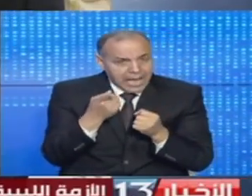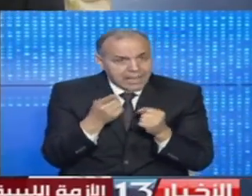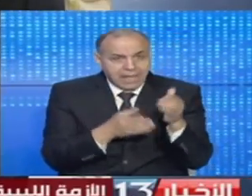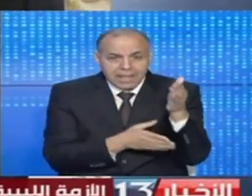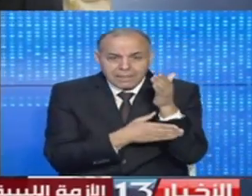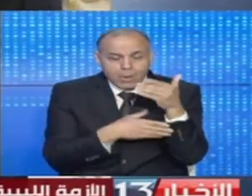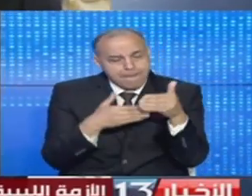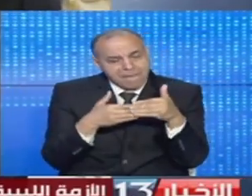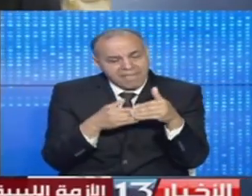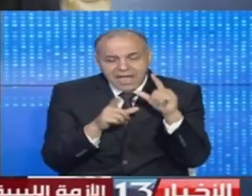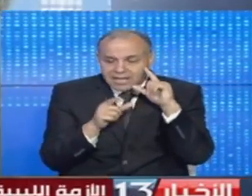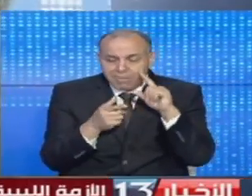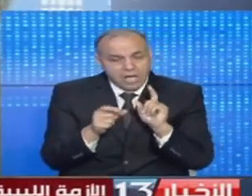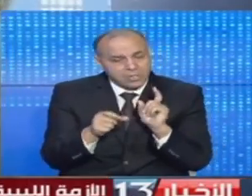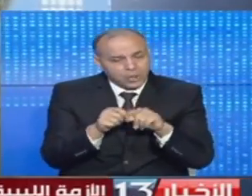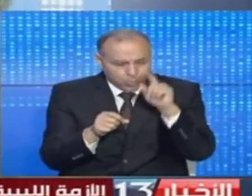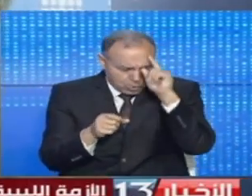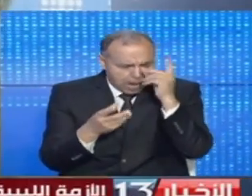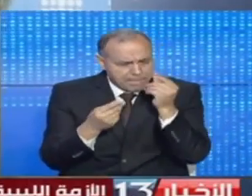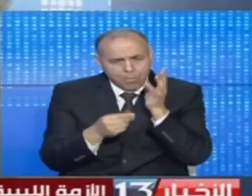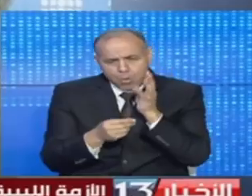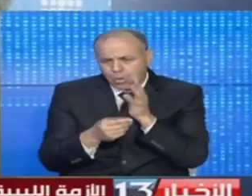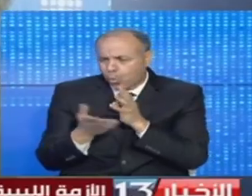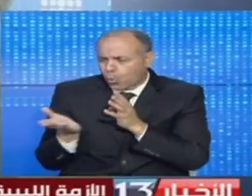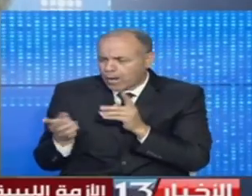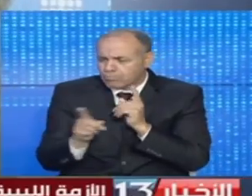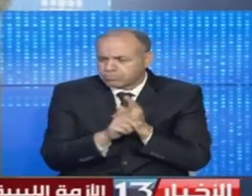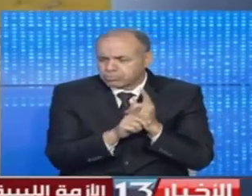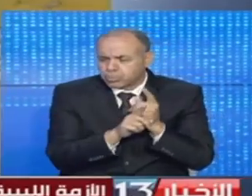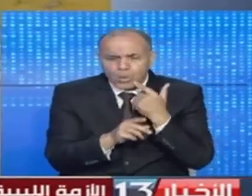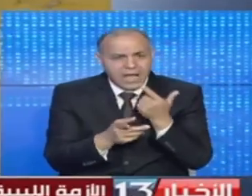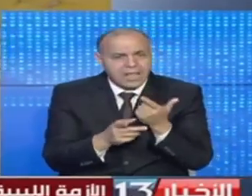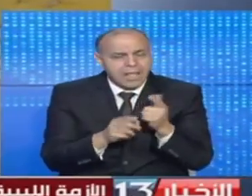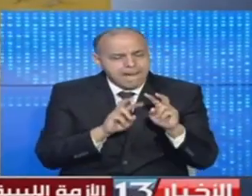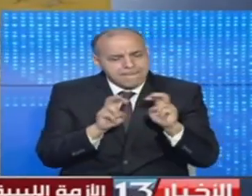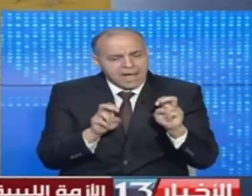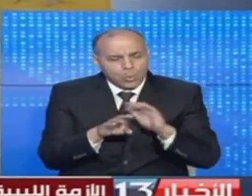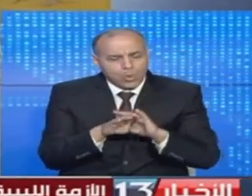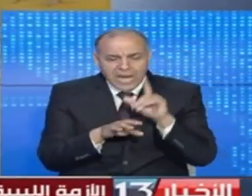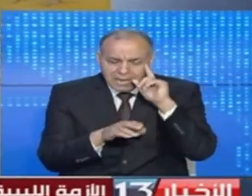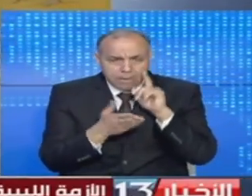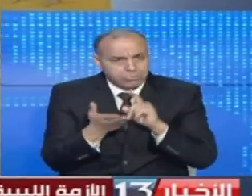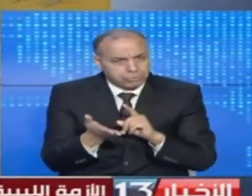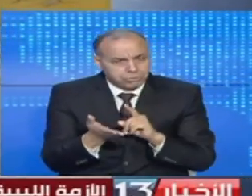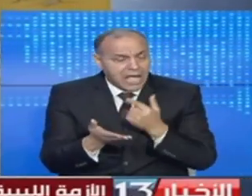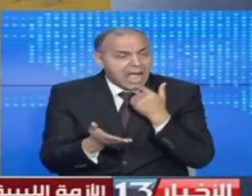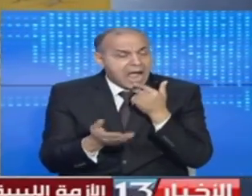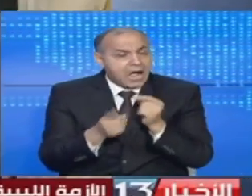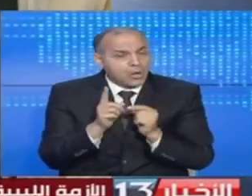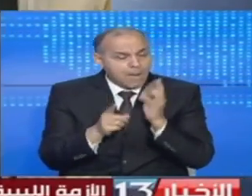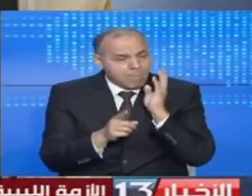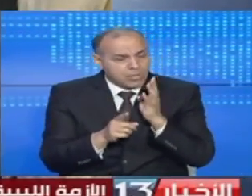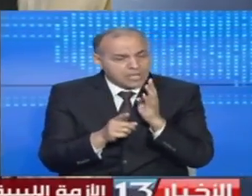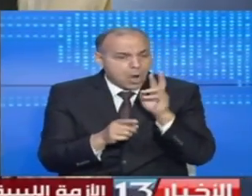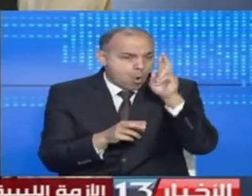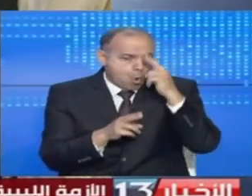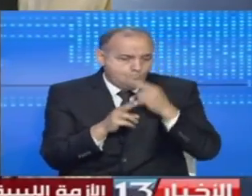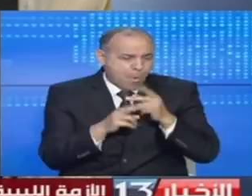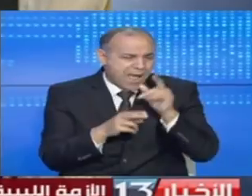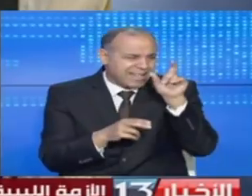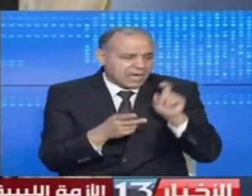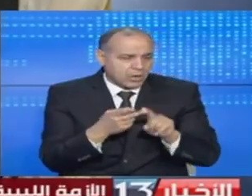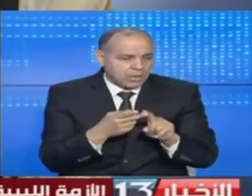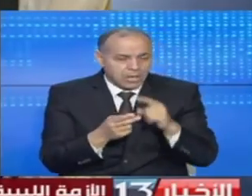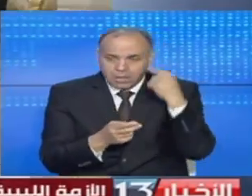دوله الجوار شاركت تونس في عديد المؤتمرات والملتقيات التي تباحث في الشان الليبي على غرار مؤتمر روما كما